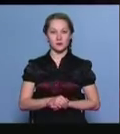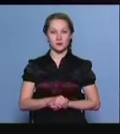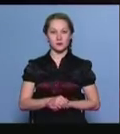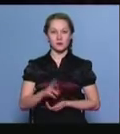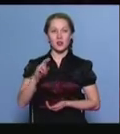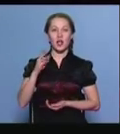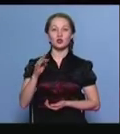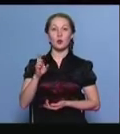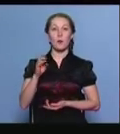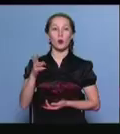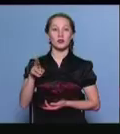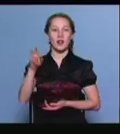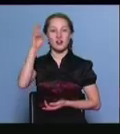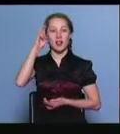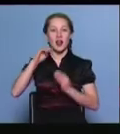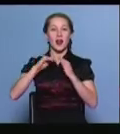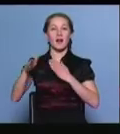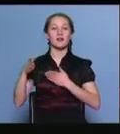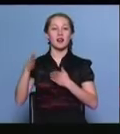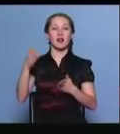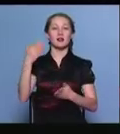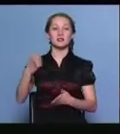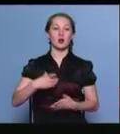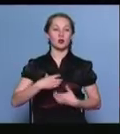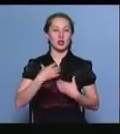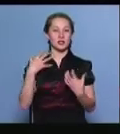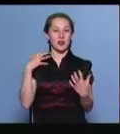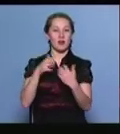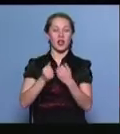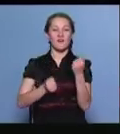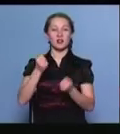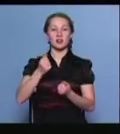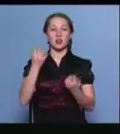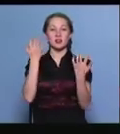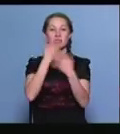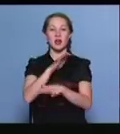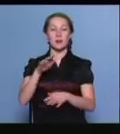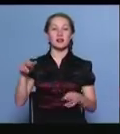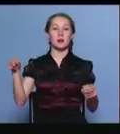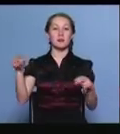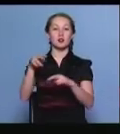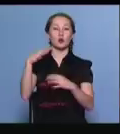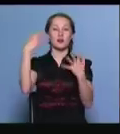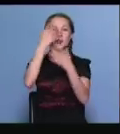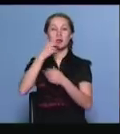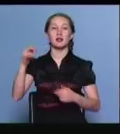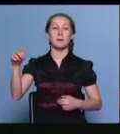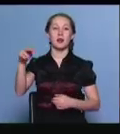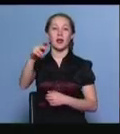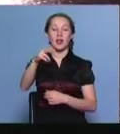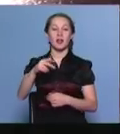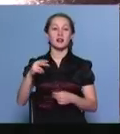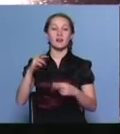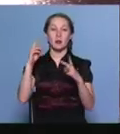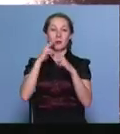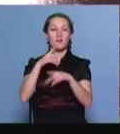Икшурбодинский район, федеральная трасса. На кадрах последствия жуткой аварии. Водитель не заметил пешехода, тот в темноте переходил дорогу в неположенном месте. И такие